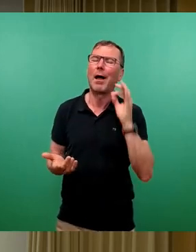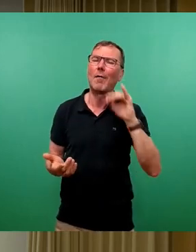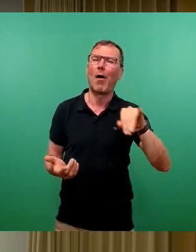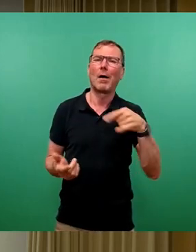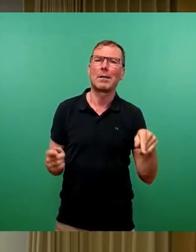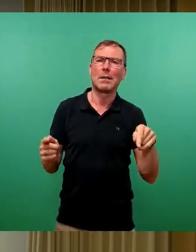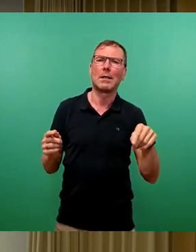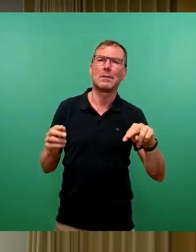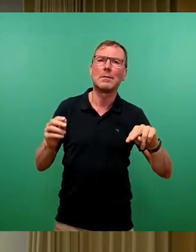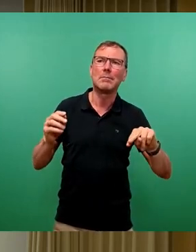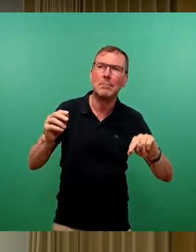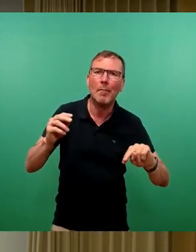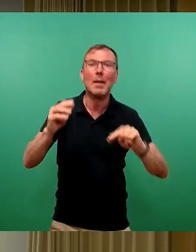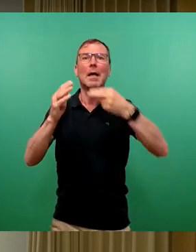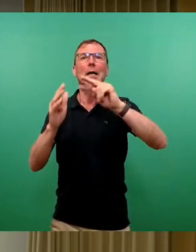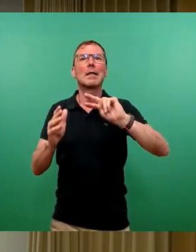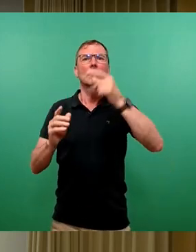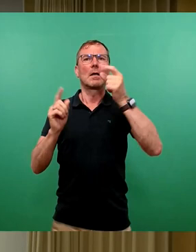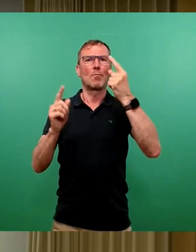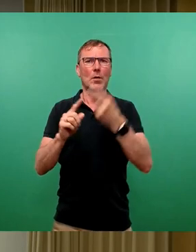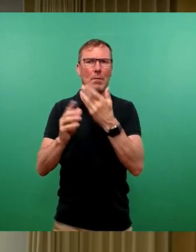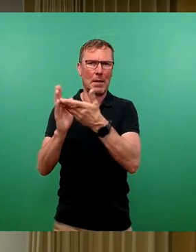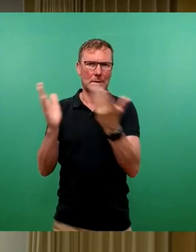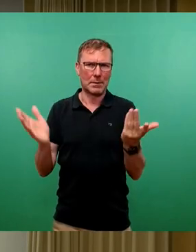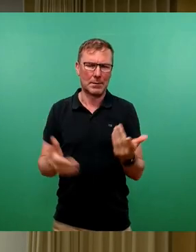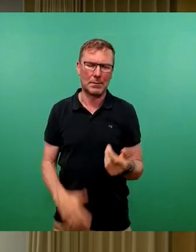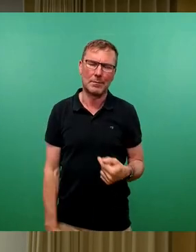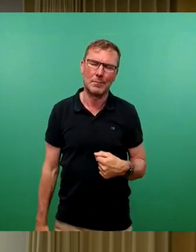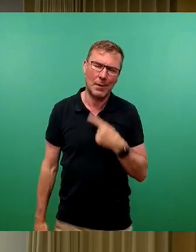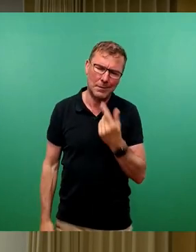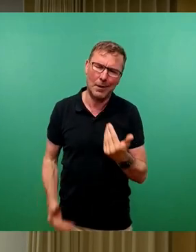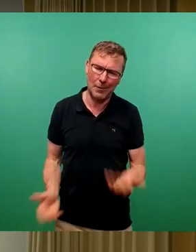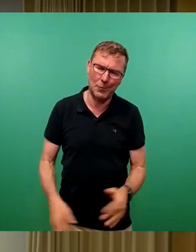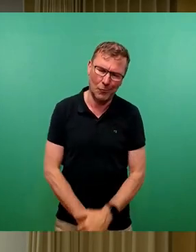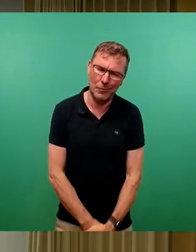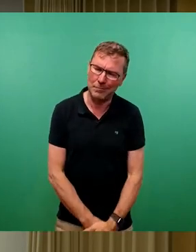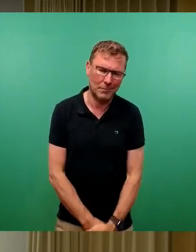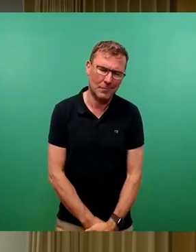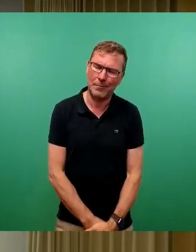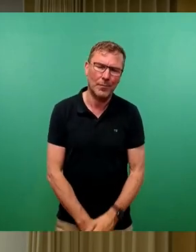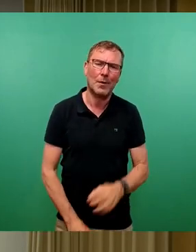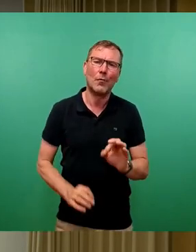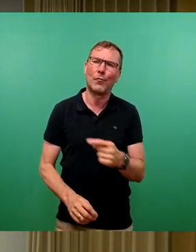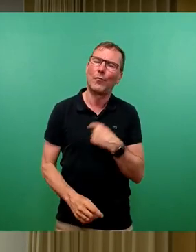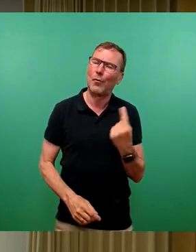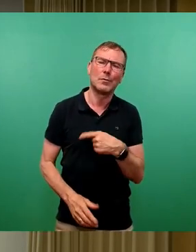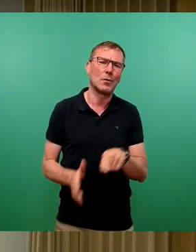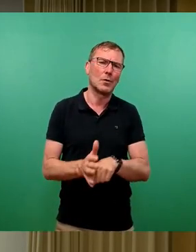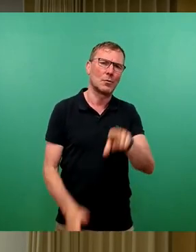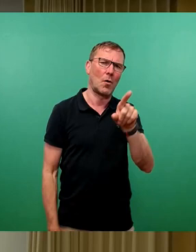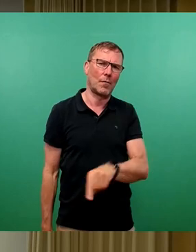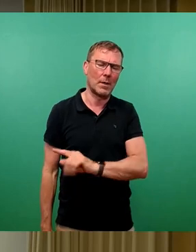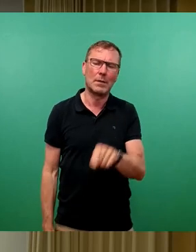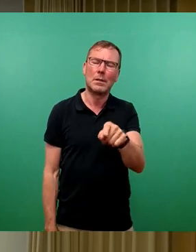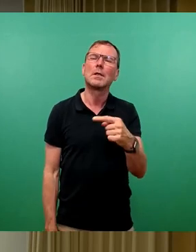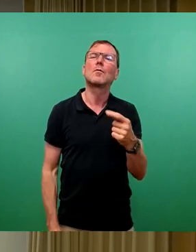zweite Bürgermeisterin werden. Meine Damen und Herren, mit Verlaub, das ist uns zu wenig und deshalb werden wir diesem Vorschlag